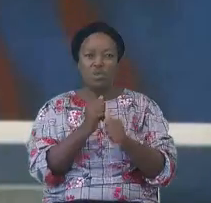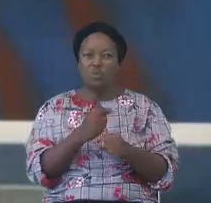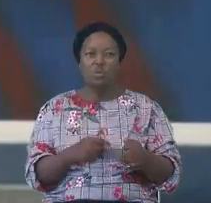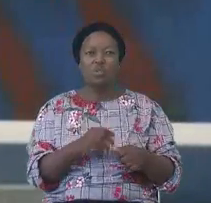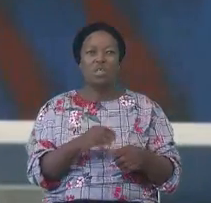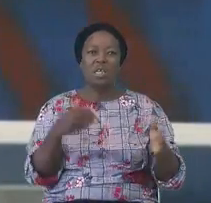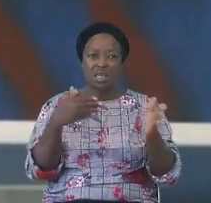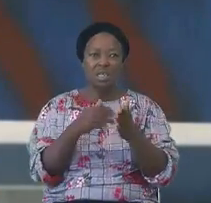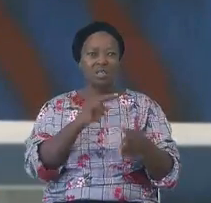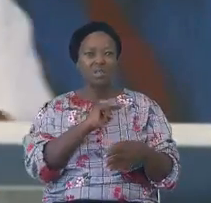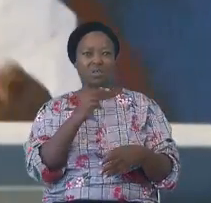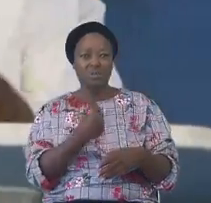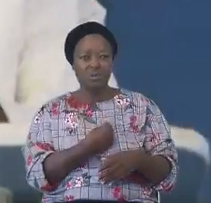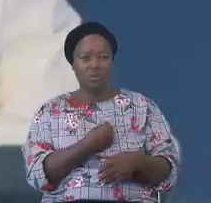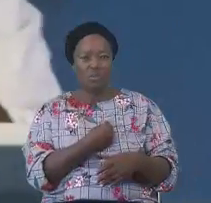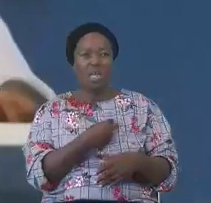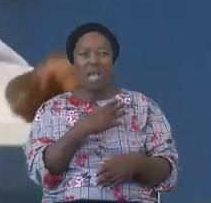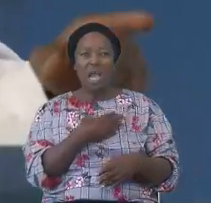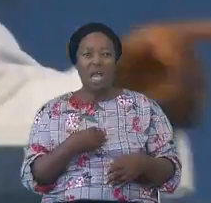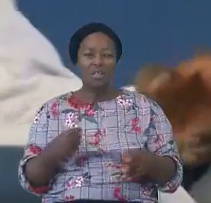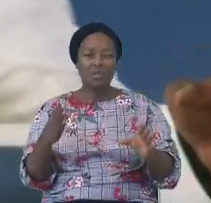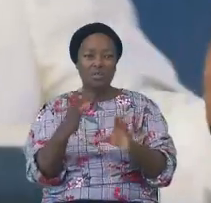qui subsistait contre nous.